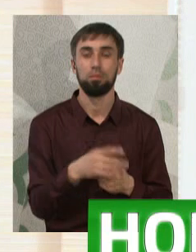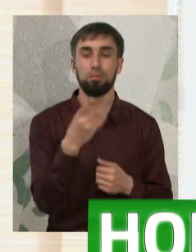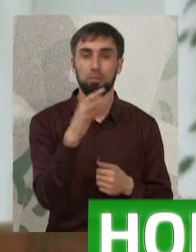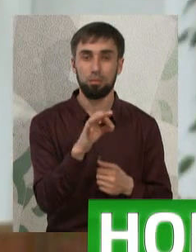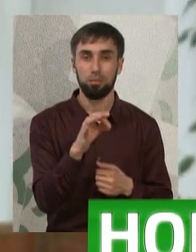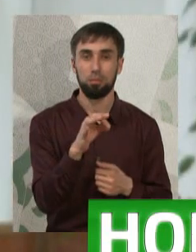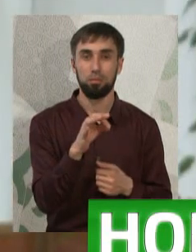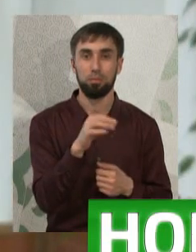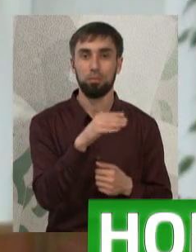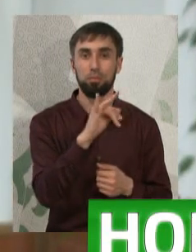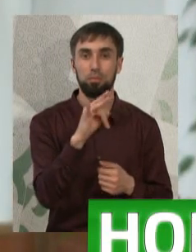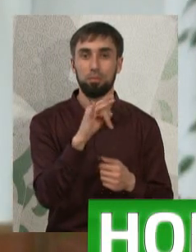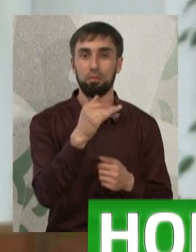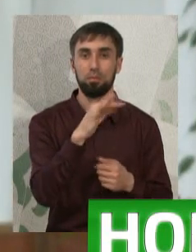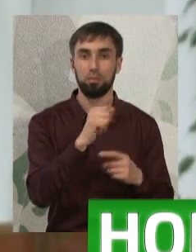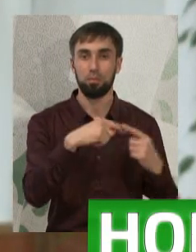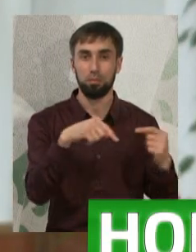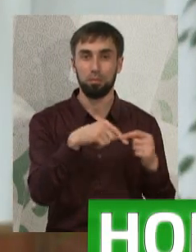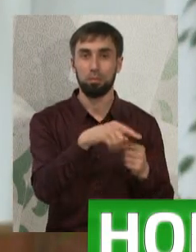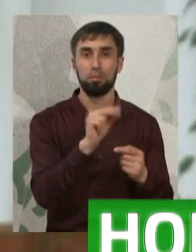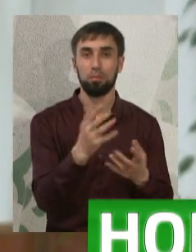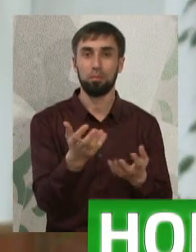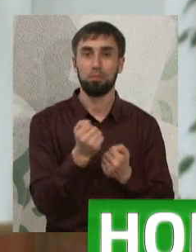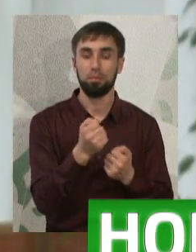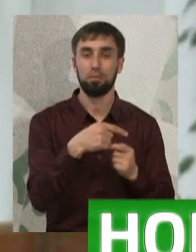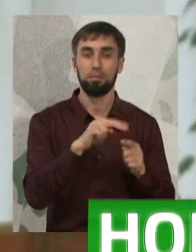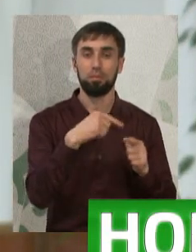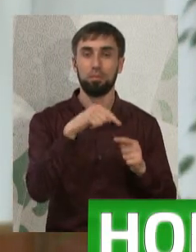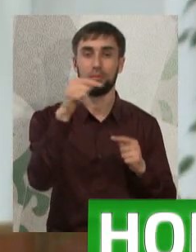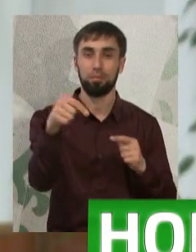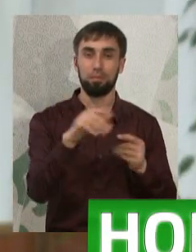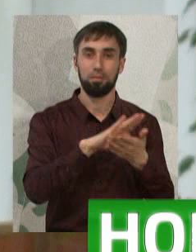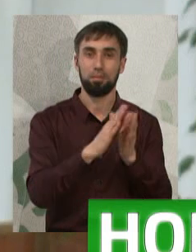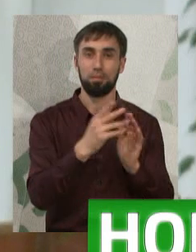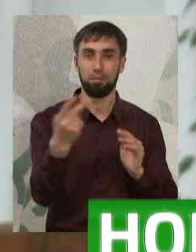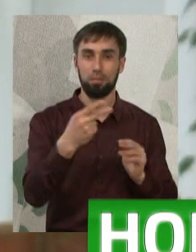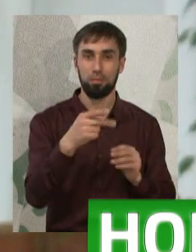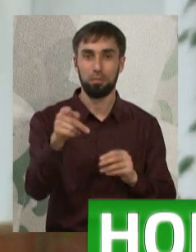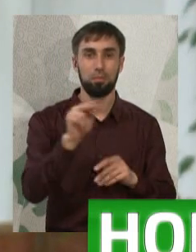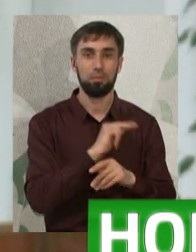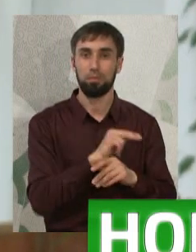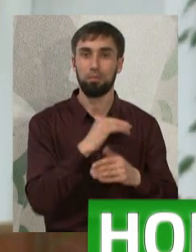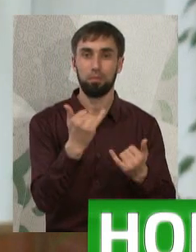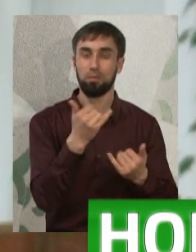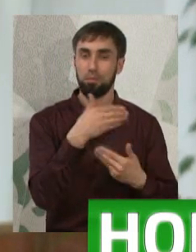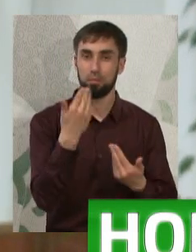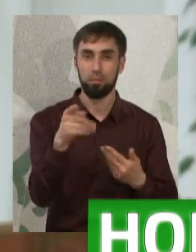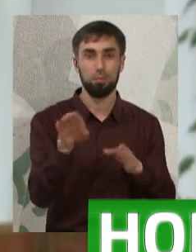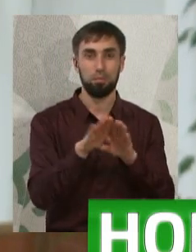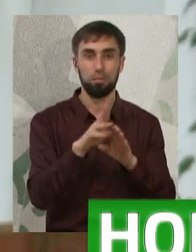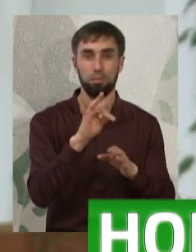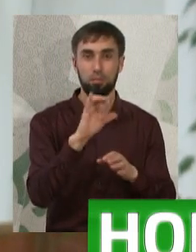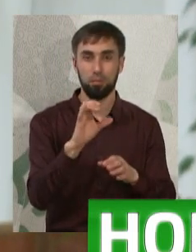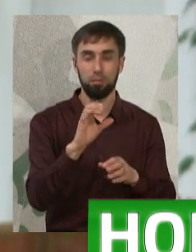сожалению, турфирмы и туроператоры, как принимающая сторона в других городах, они не работают на данный момент, и процесс